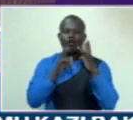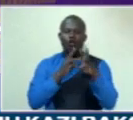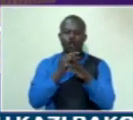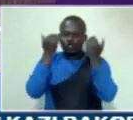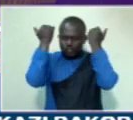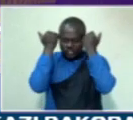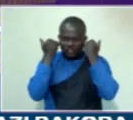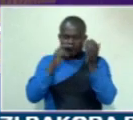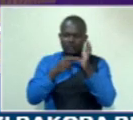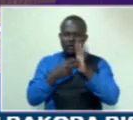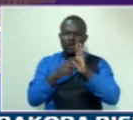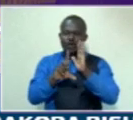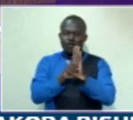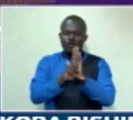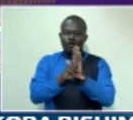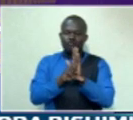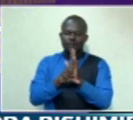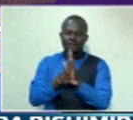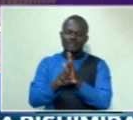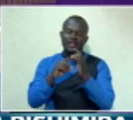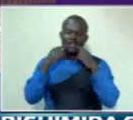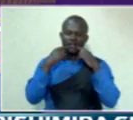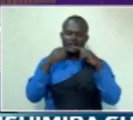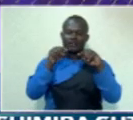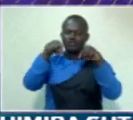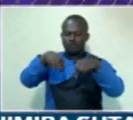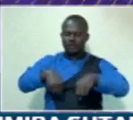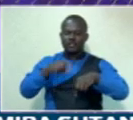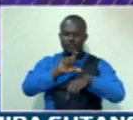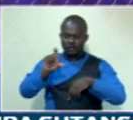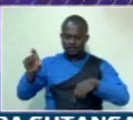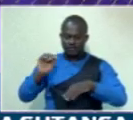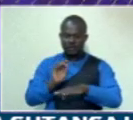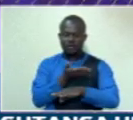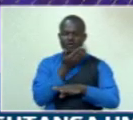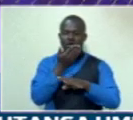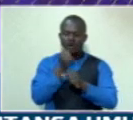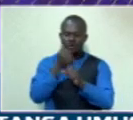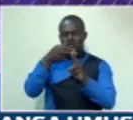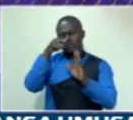Justice Project Rule of Law Index yasohotse muri iki cyumweru ikora urutonde